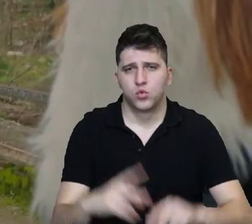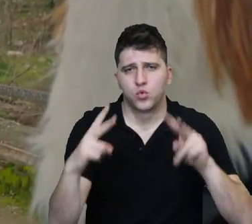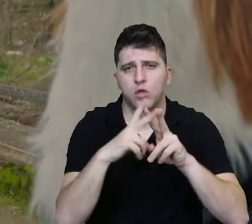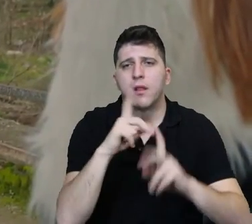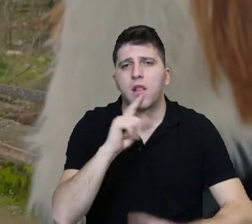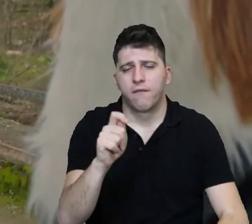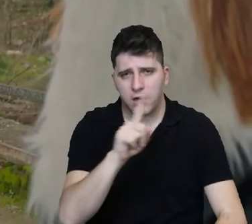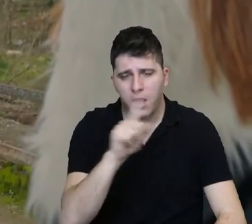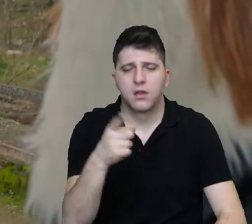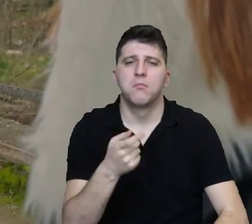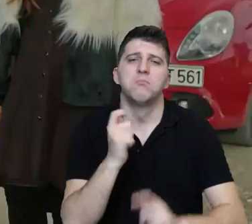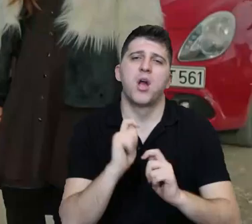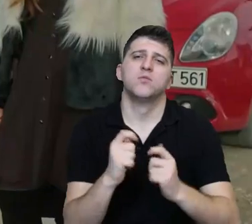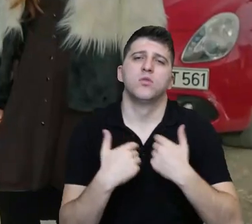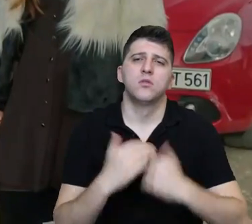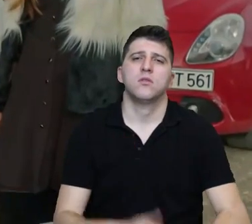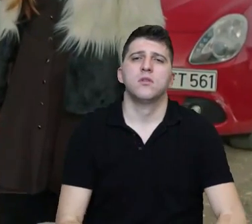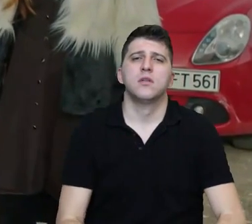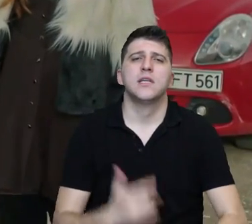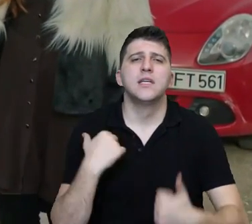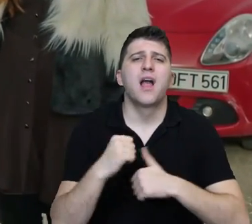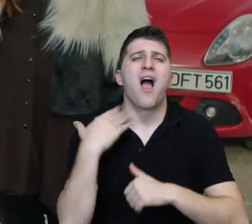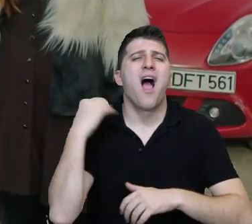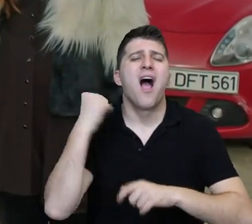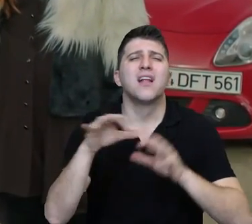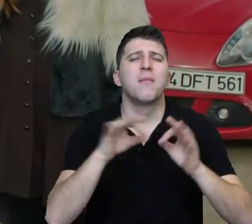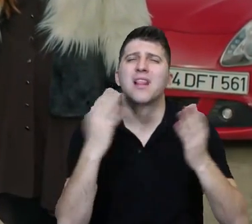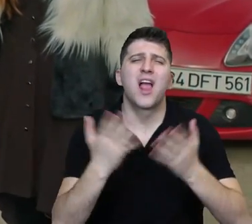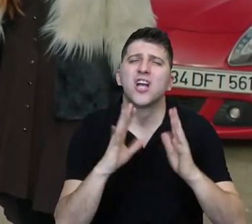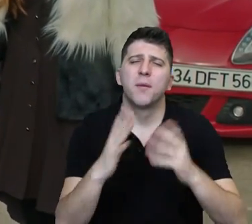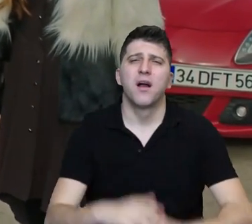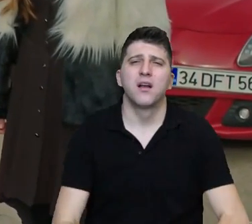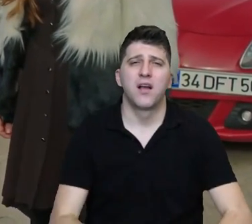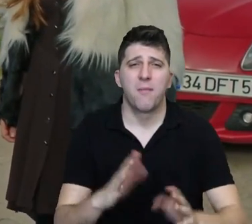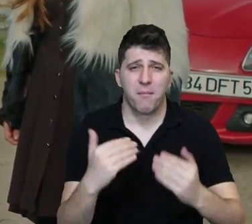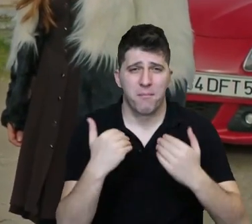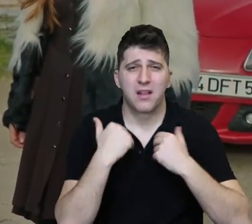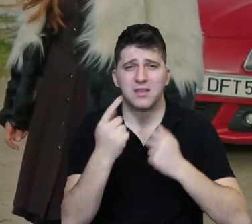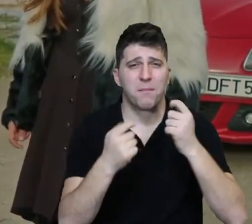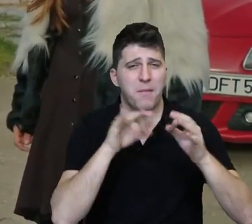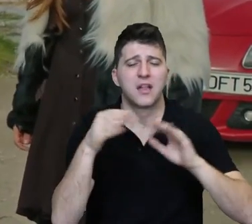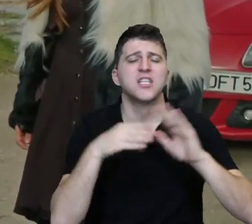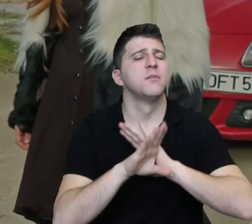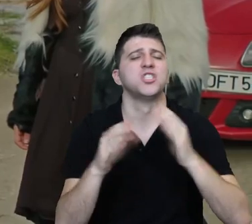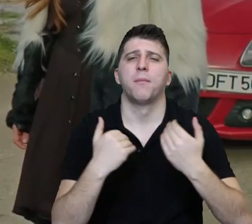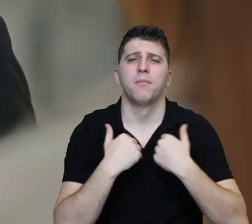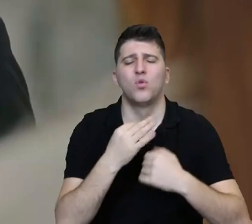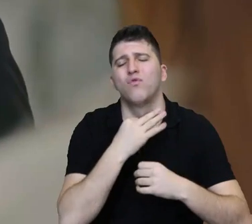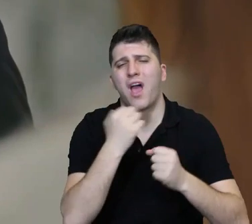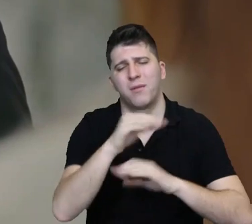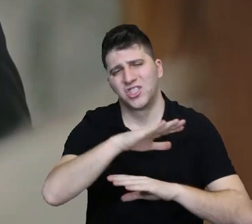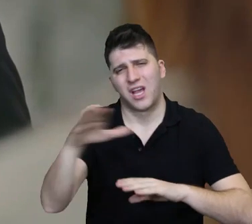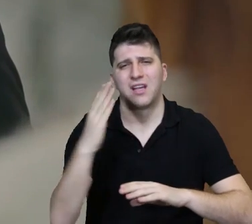teklifimi reddedince buna mecbur kaldım. Yine ne hain planlar içindesiniz acaba? Ama beni bunlara alet edemeyeceksiniz. Şimdi çeker misiniz